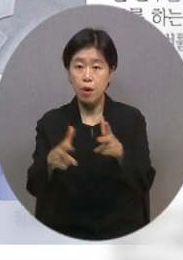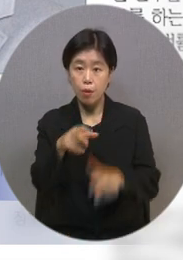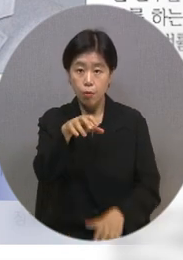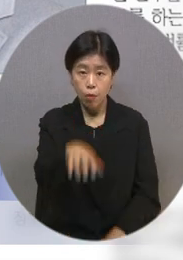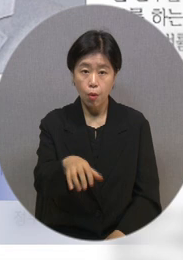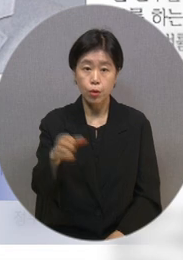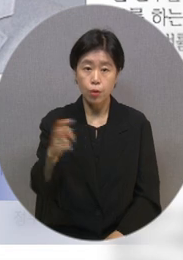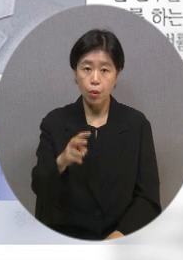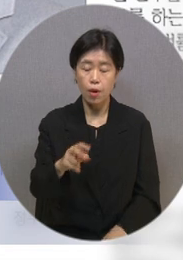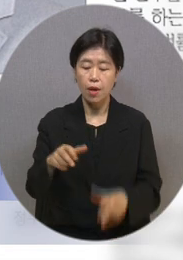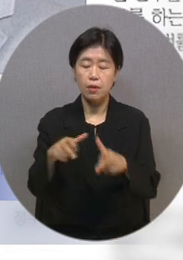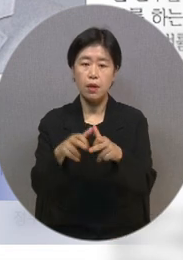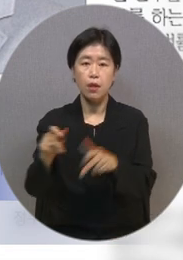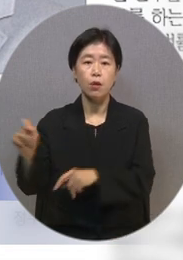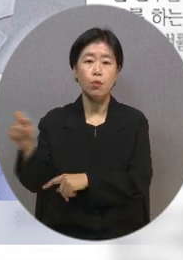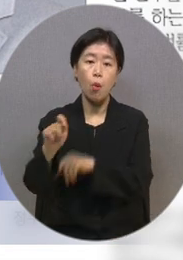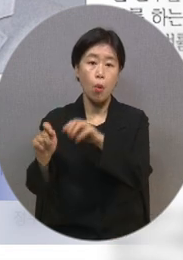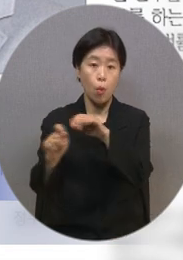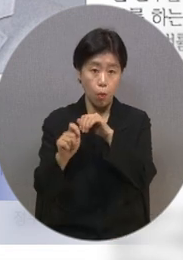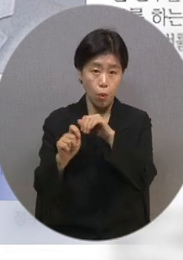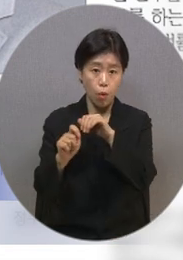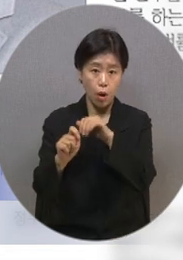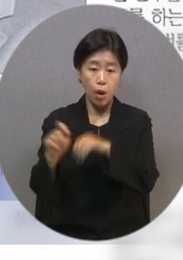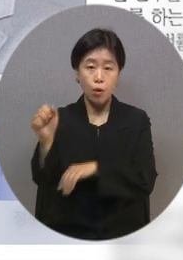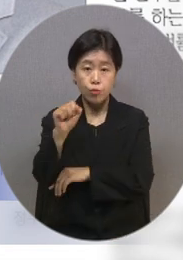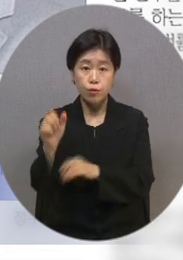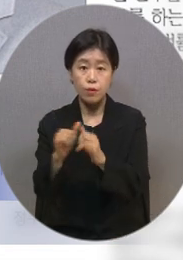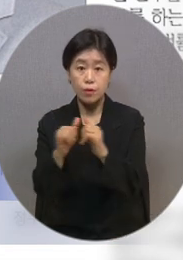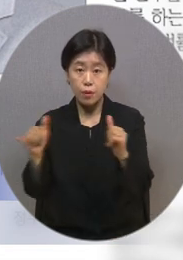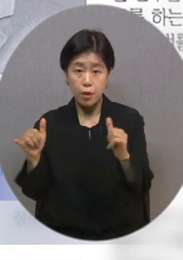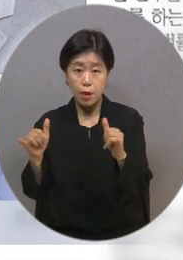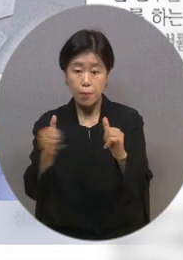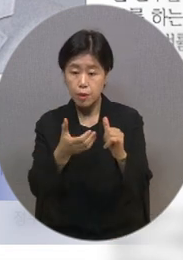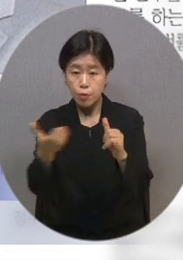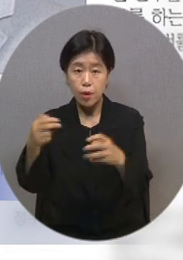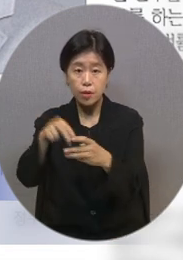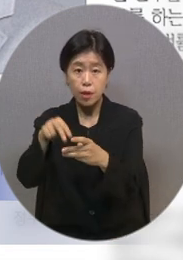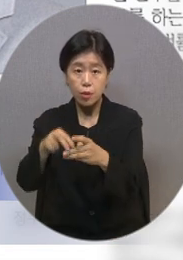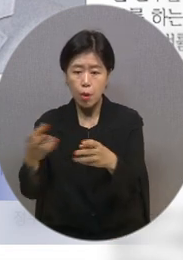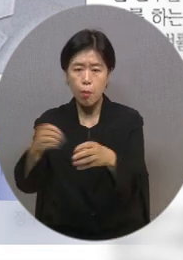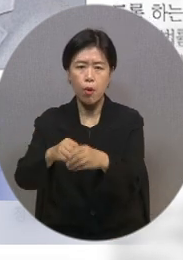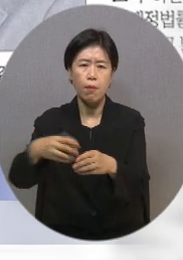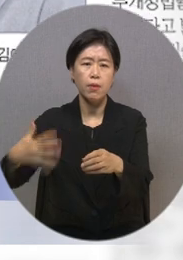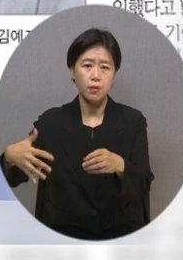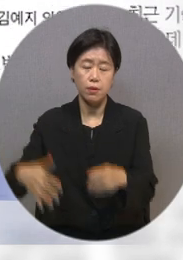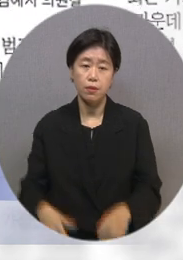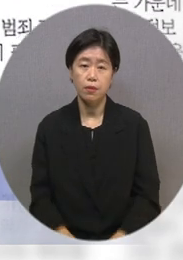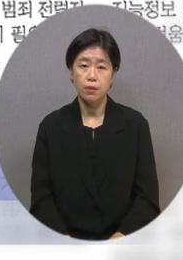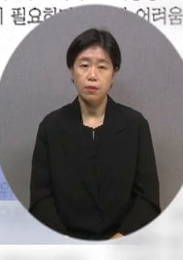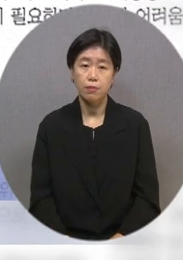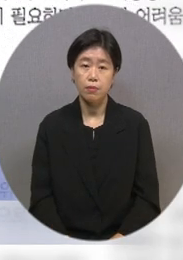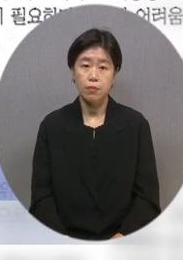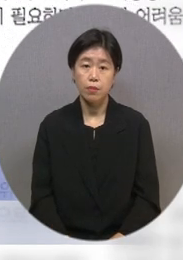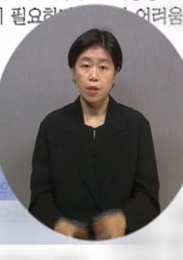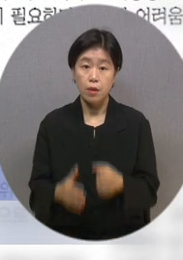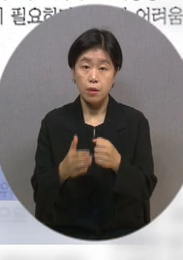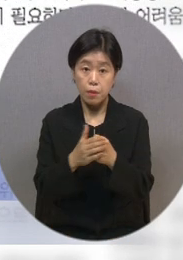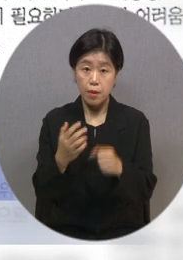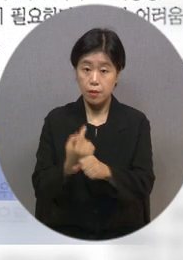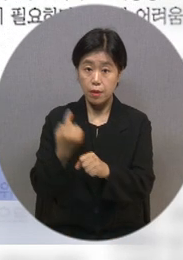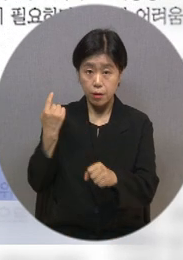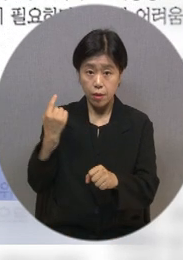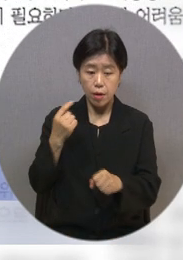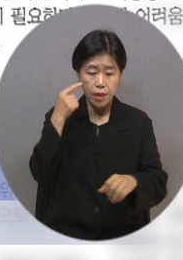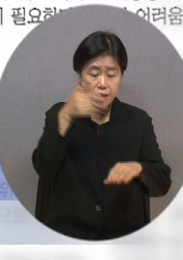교통수단인 장애인 콜택시 등을 운영하는 이동지원 센터는 포함되 있지 않다고 합니다 실제로 지난해